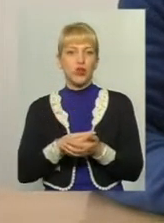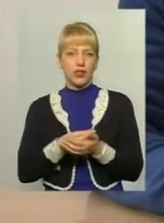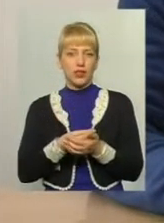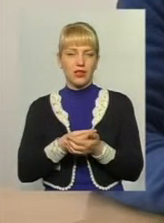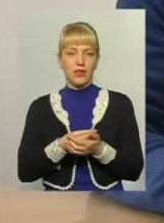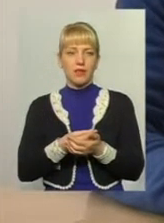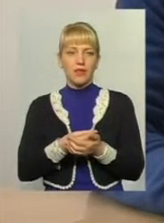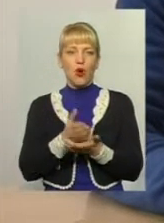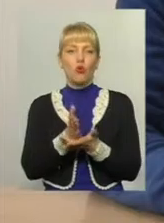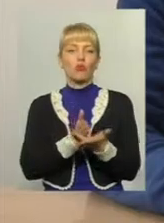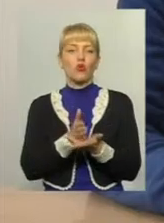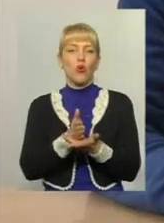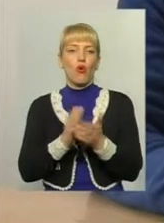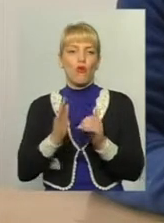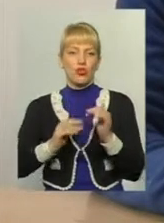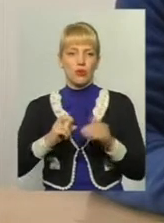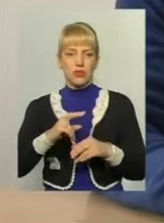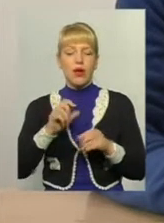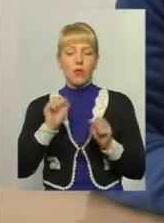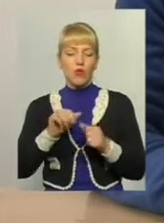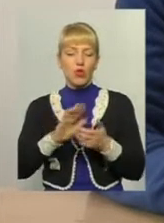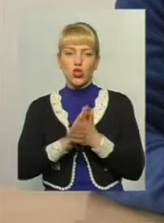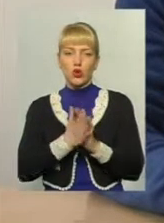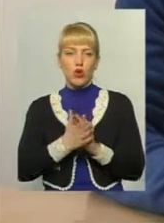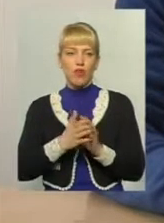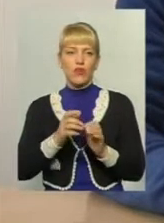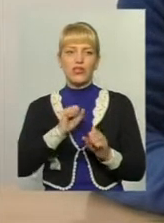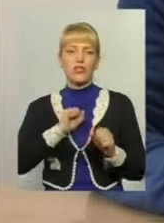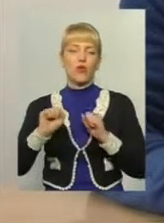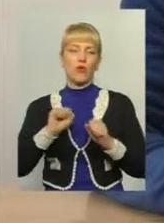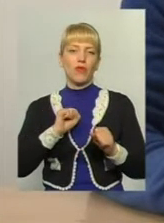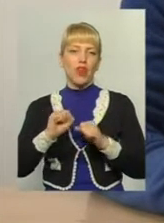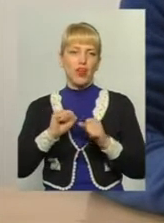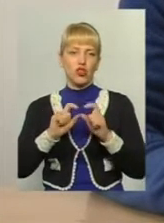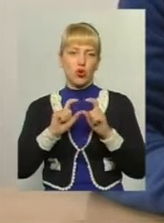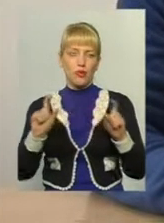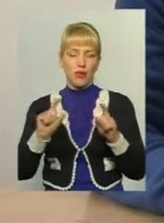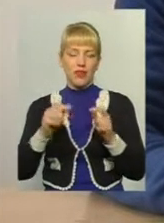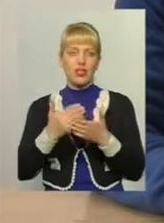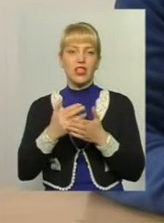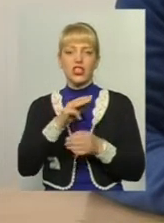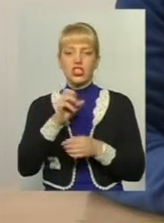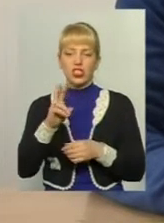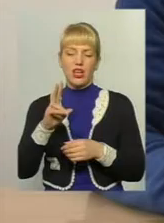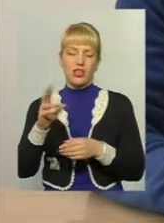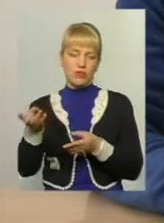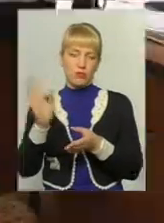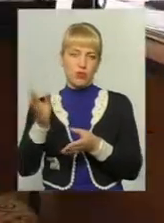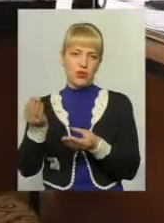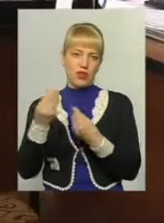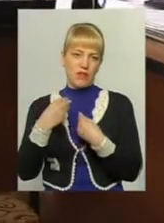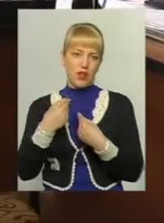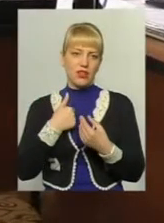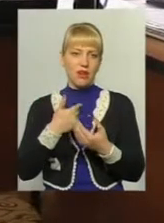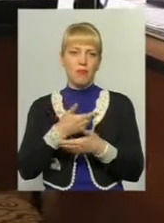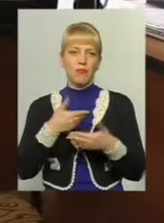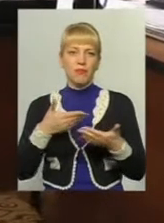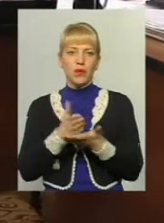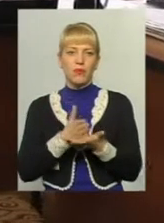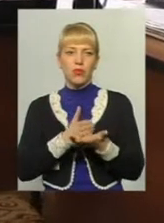нормальних вимогах, тоді, в принципі, і вони можуть надавати послуги. Ну, хоча вони так і надають ці послуги в більшості будинків. І ОСББ не